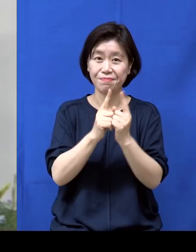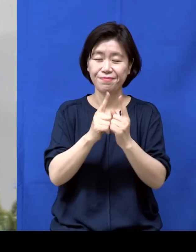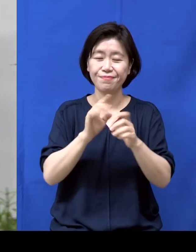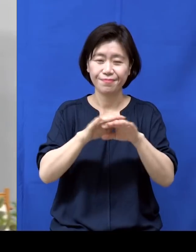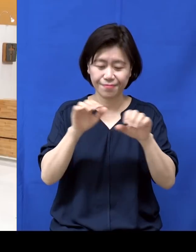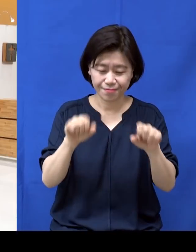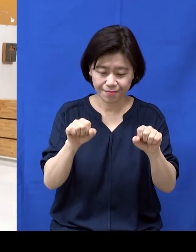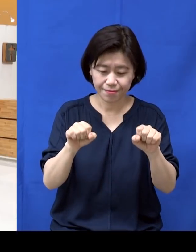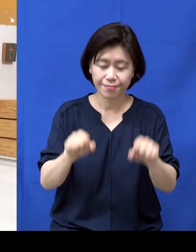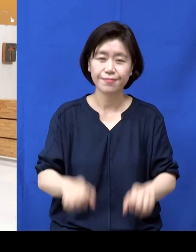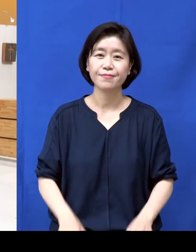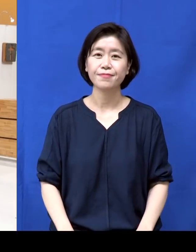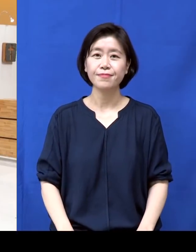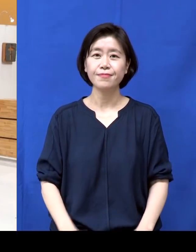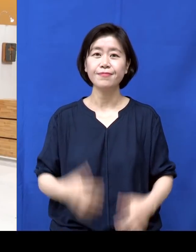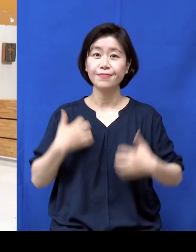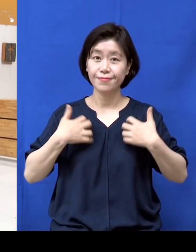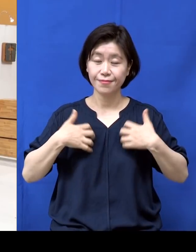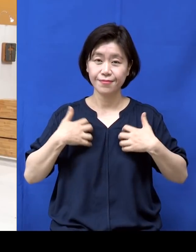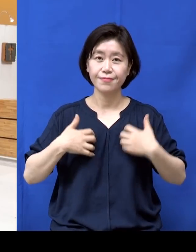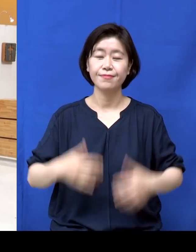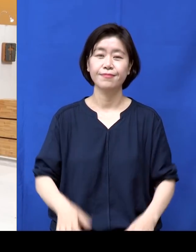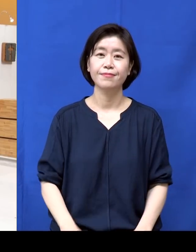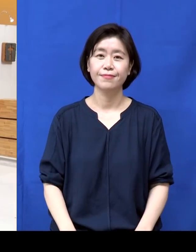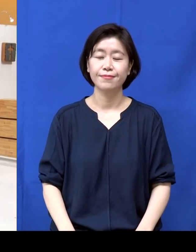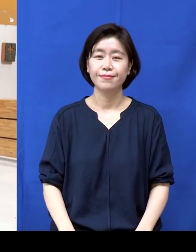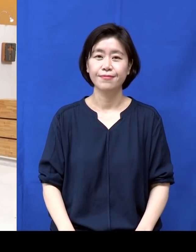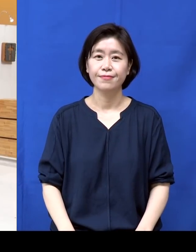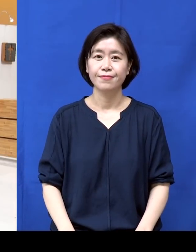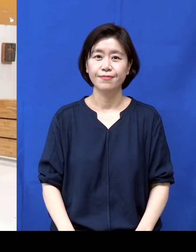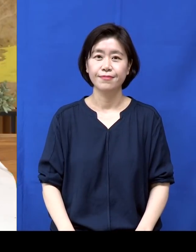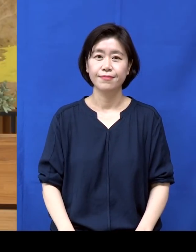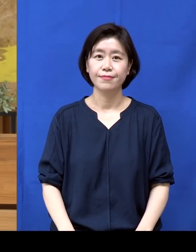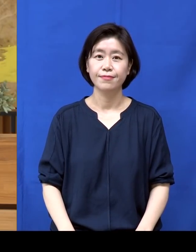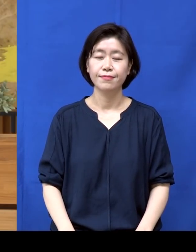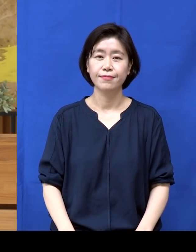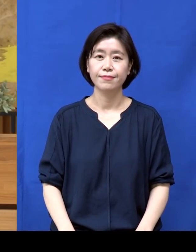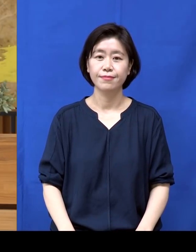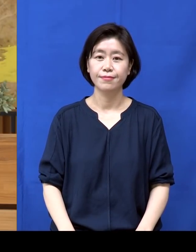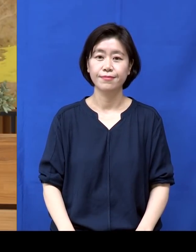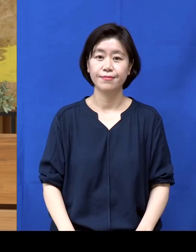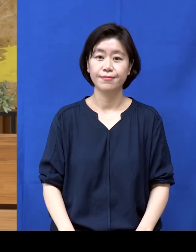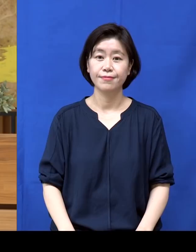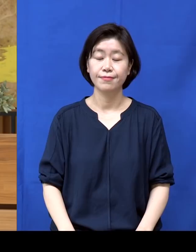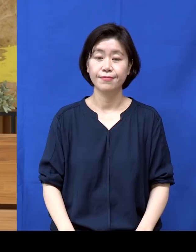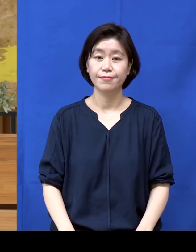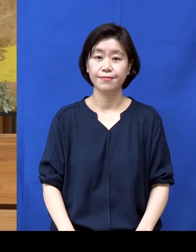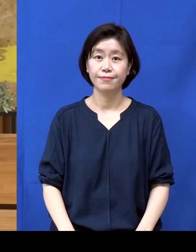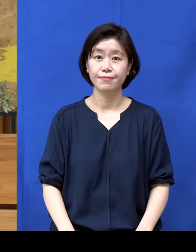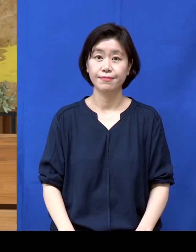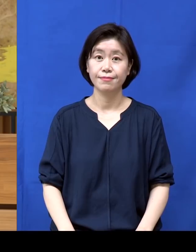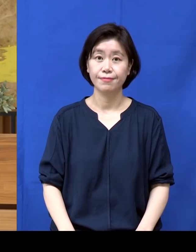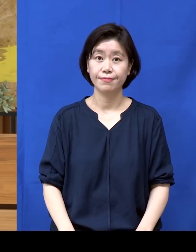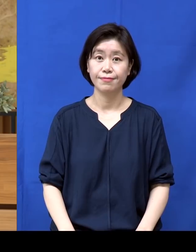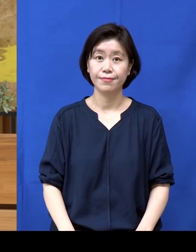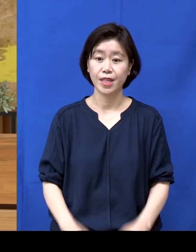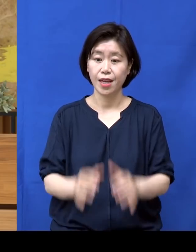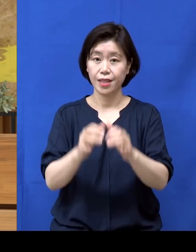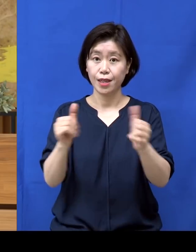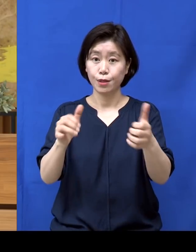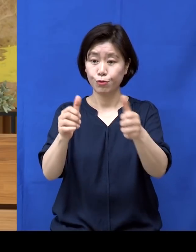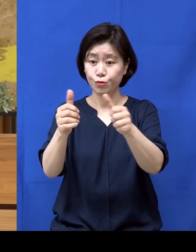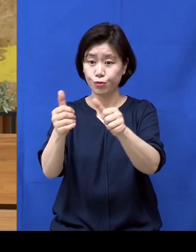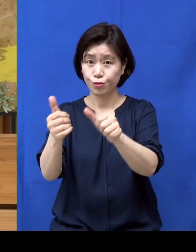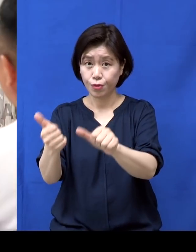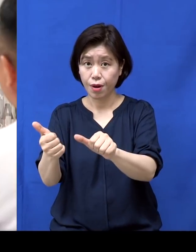안녕하세요. 안녕하세요. 반갑습니다. 안녕하세요. 안녕하세요. 잘하시죠? 아까 이제 어떻게 보면 마지막 가시는 길 우리 가족들의